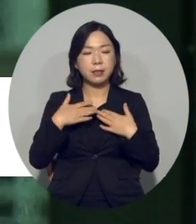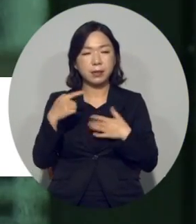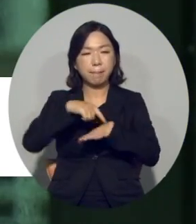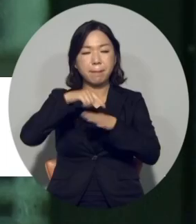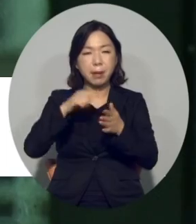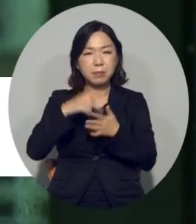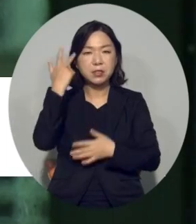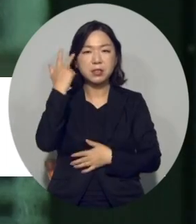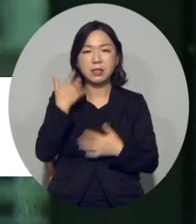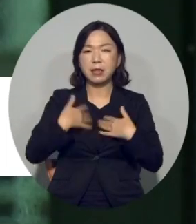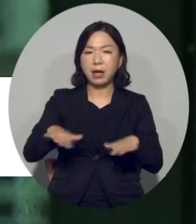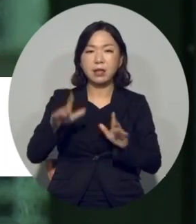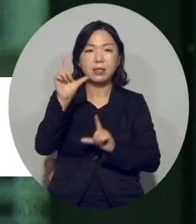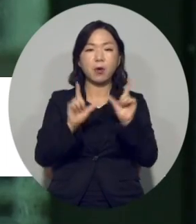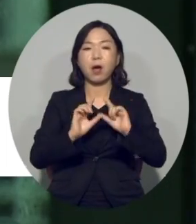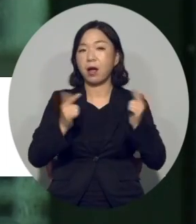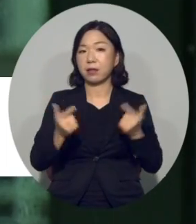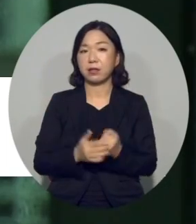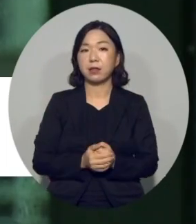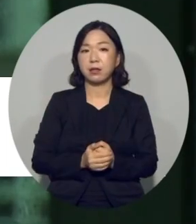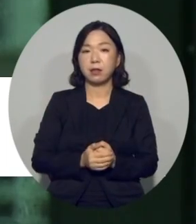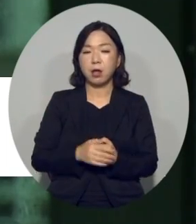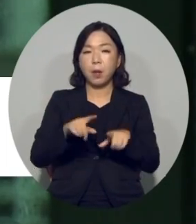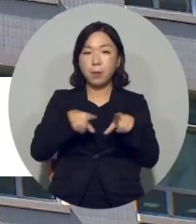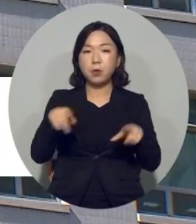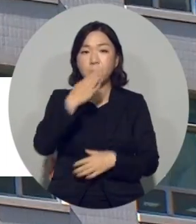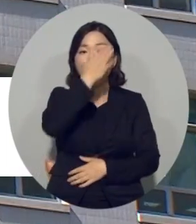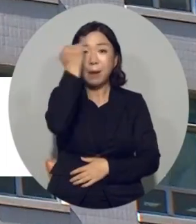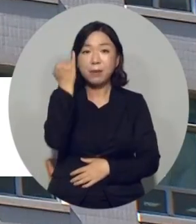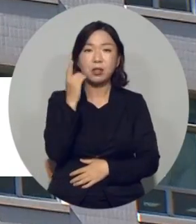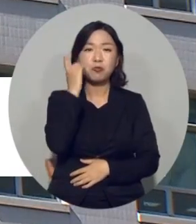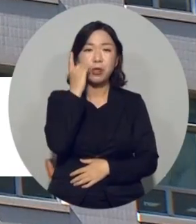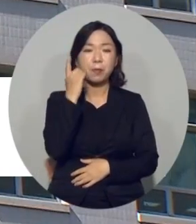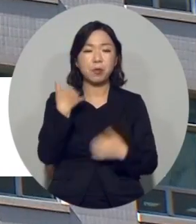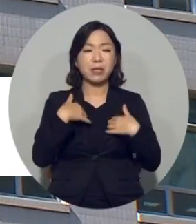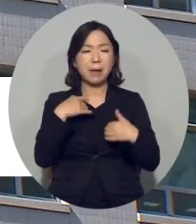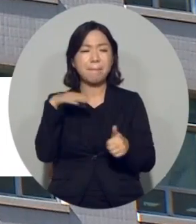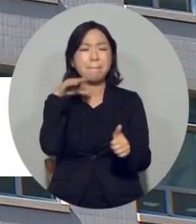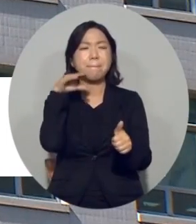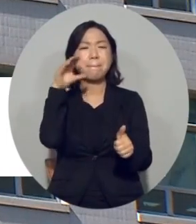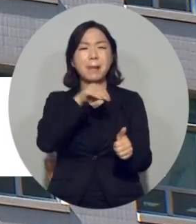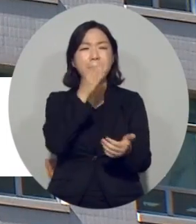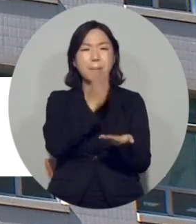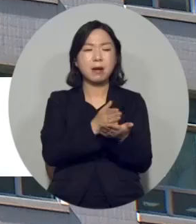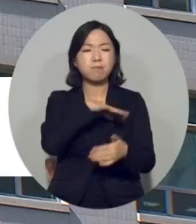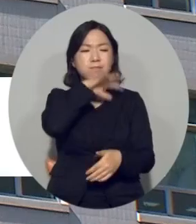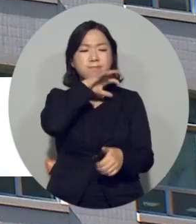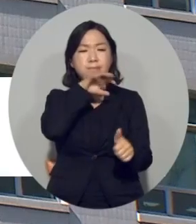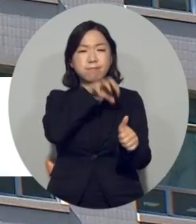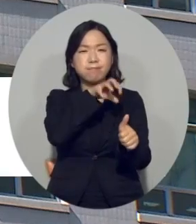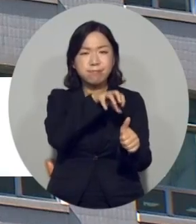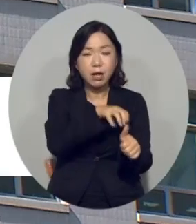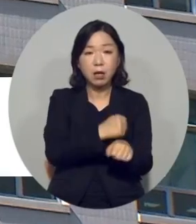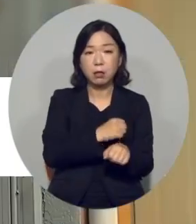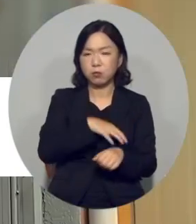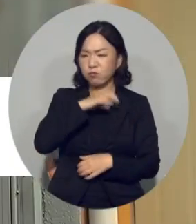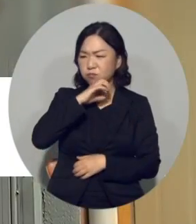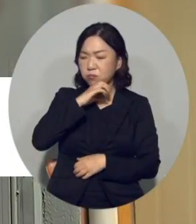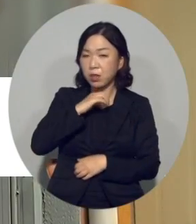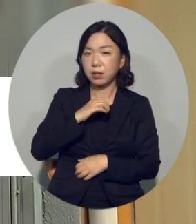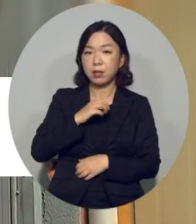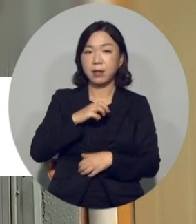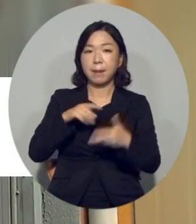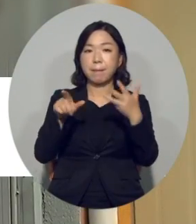아니라고 밝혔습니다. A군은 평소 할머니가 휴대폰 게임을 그만하라고 꾸중하는 것에 불만을 품고 지난 8월 30일